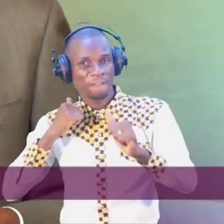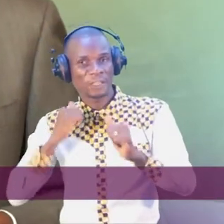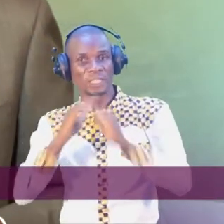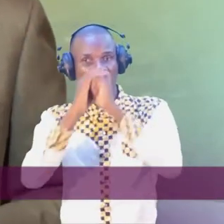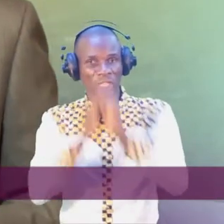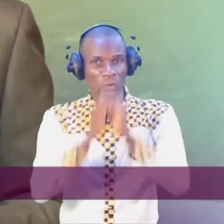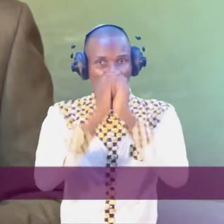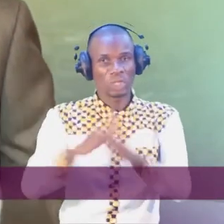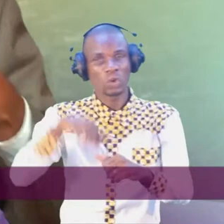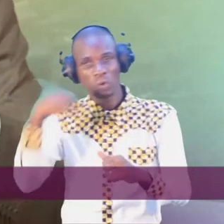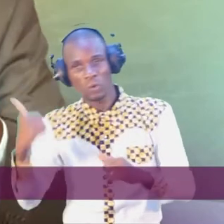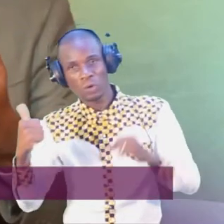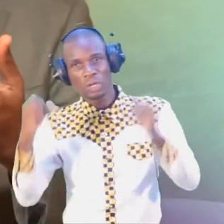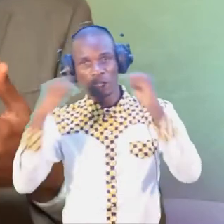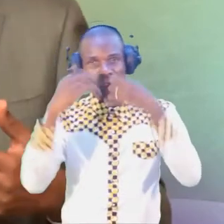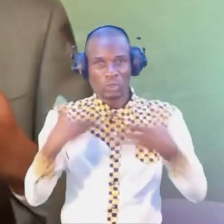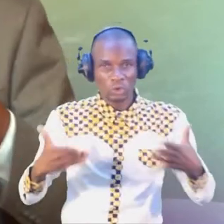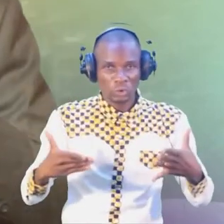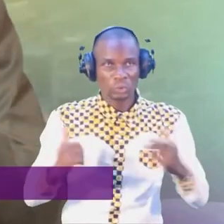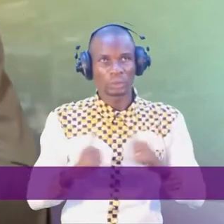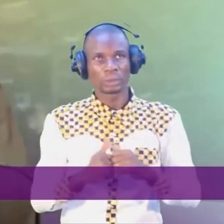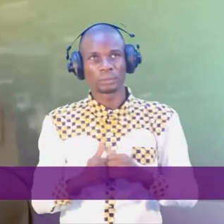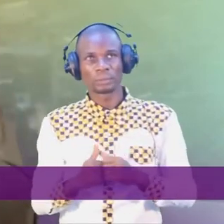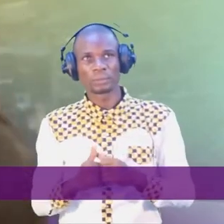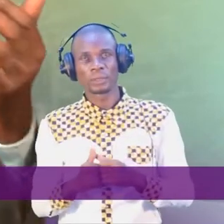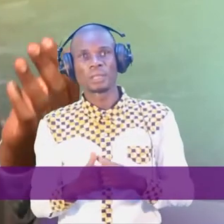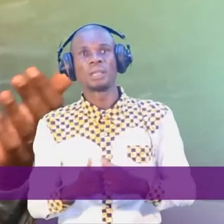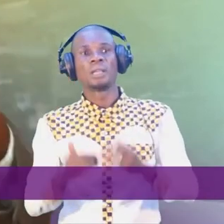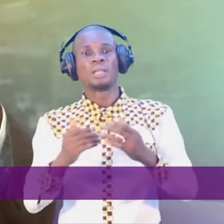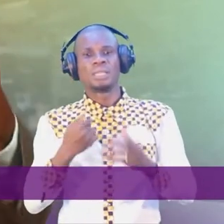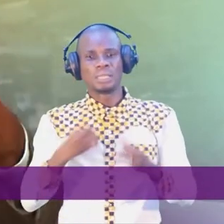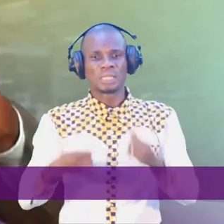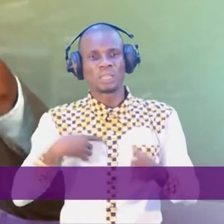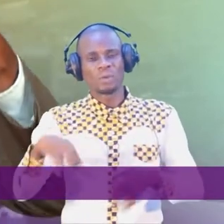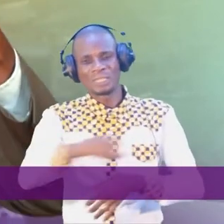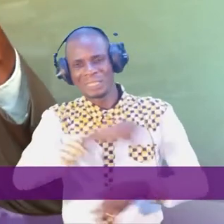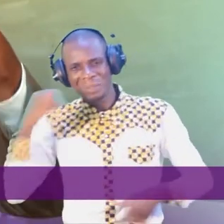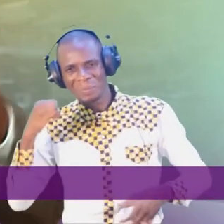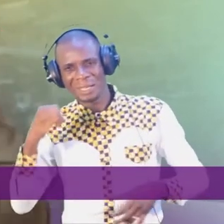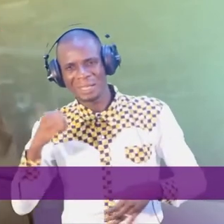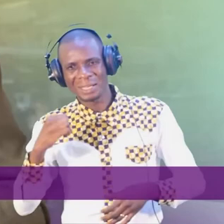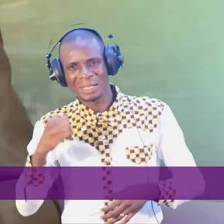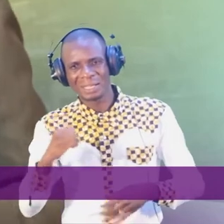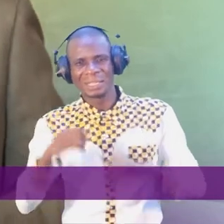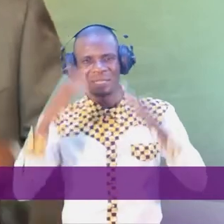Hii sheria inatufundisha namna nzuri au hali nzuri ya kuabudu. Mungu hataki kumwabudu kupitia